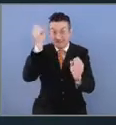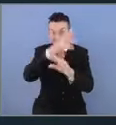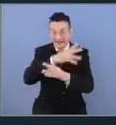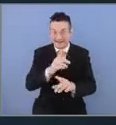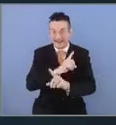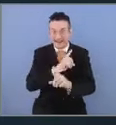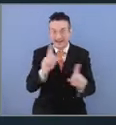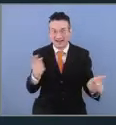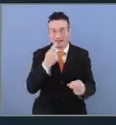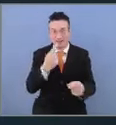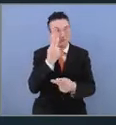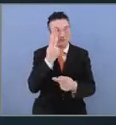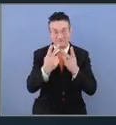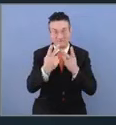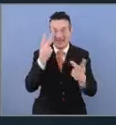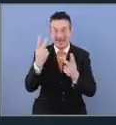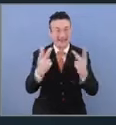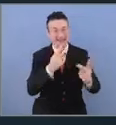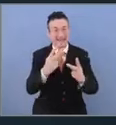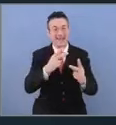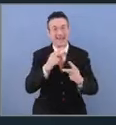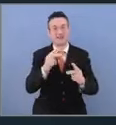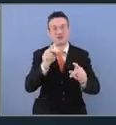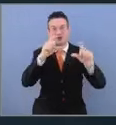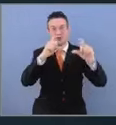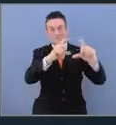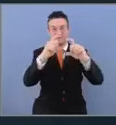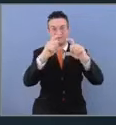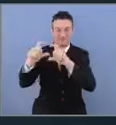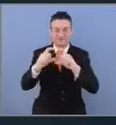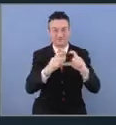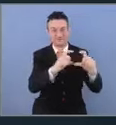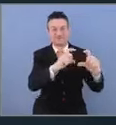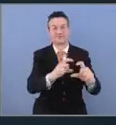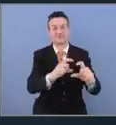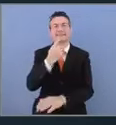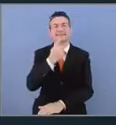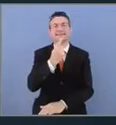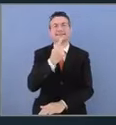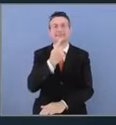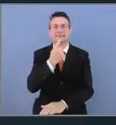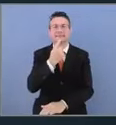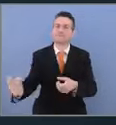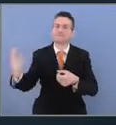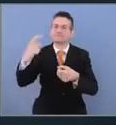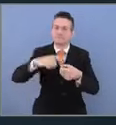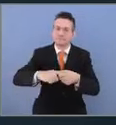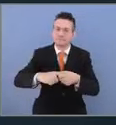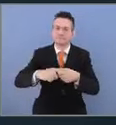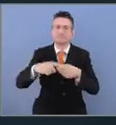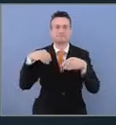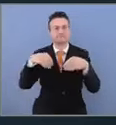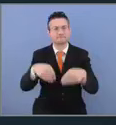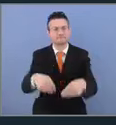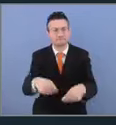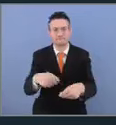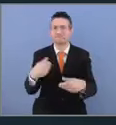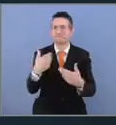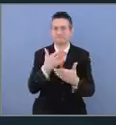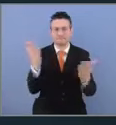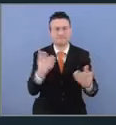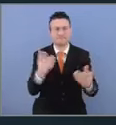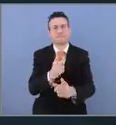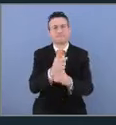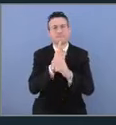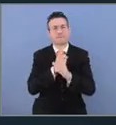mio video, ma tutti coloro davvero hanno anche aderito e che anche in questo caso ci stanno seguendo sulle nostre pagine